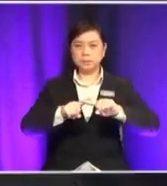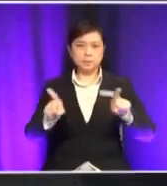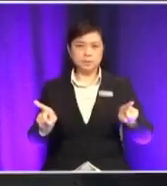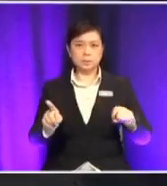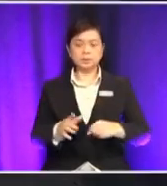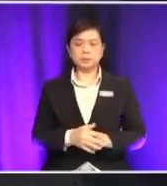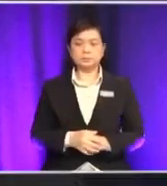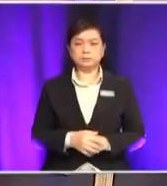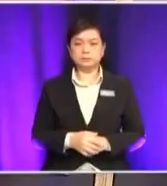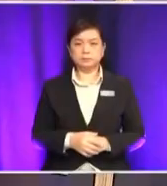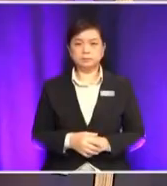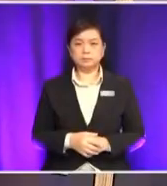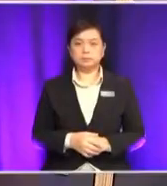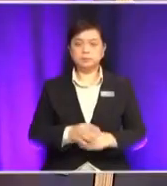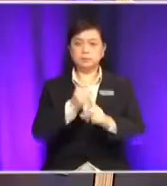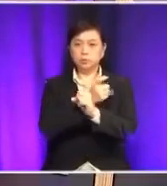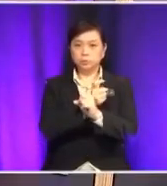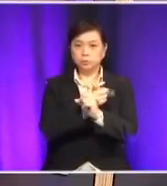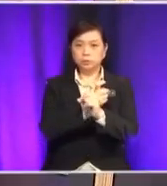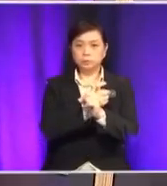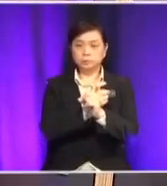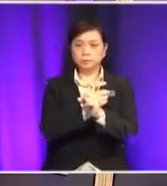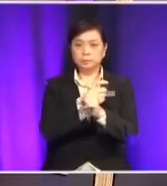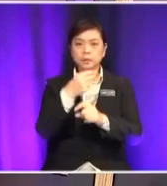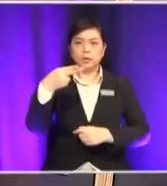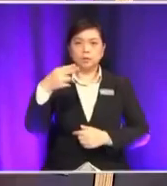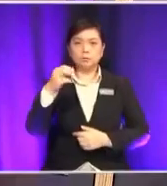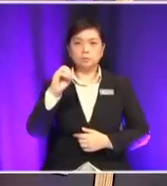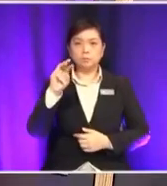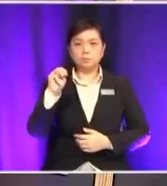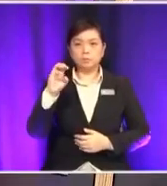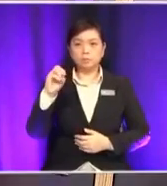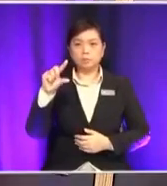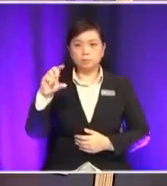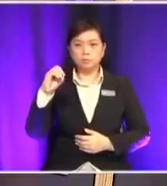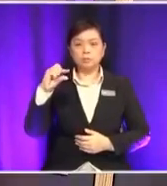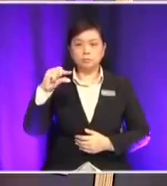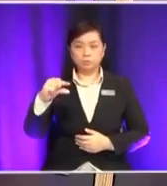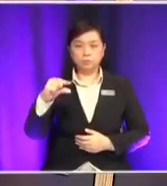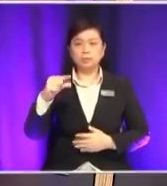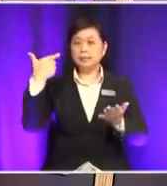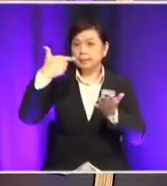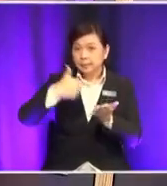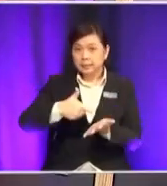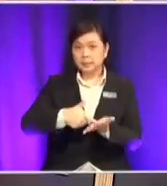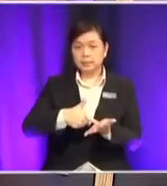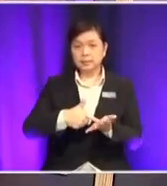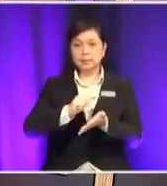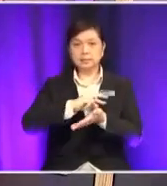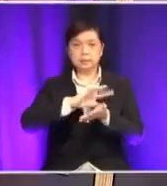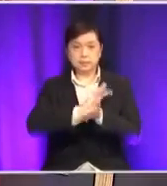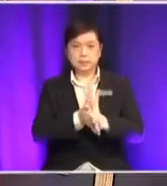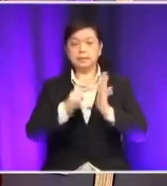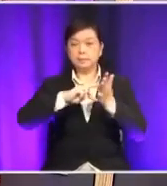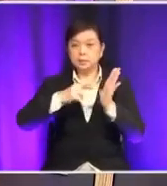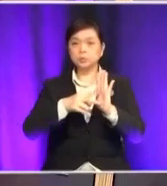Oke sukromosom homolog tersusun nampak Kromosom homolog nih again bekali-kali bermaksud itu adalah sangat-sangat penting